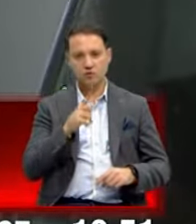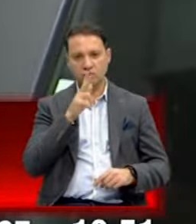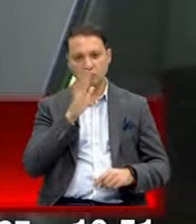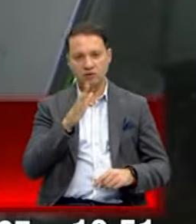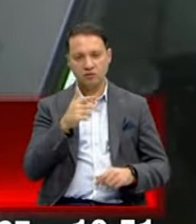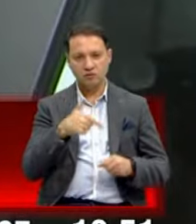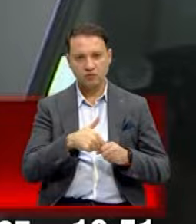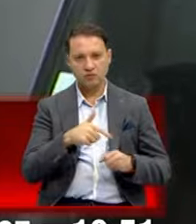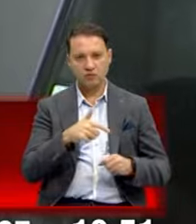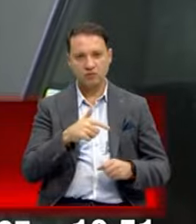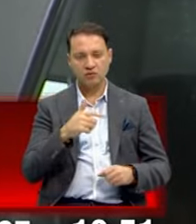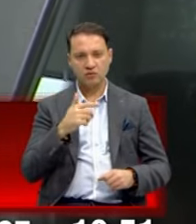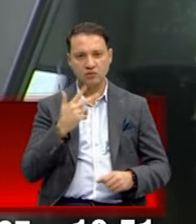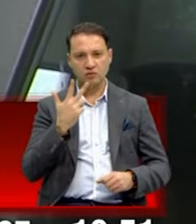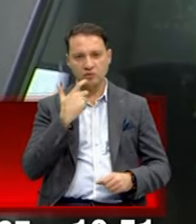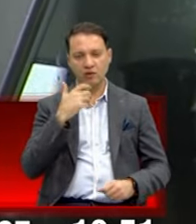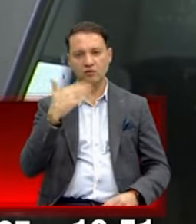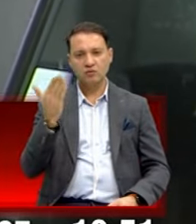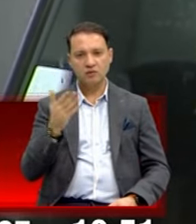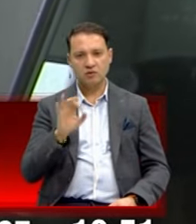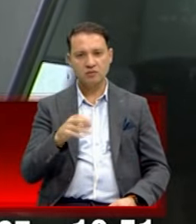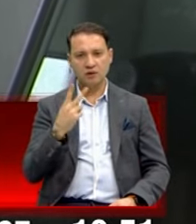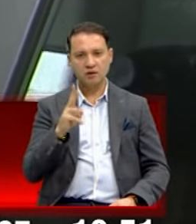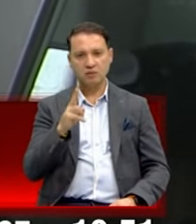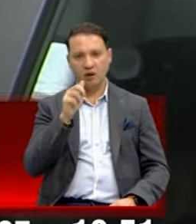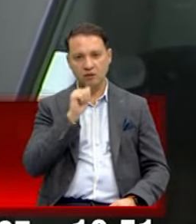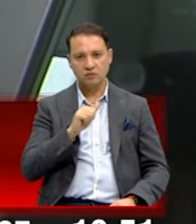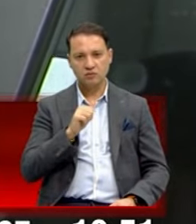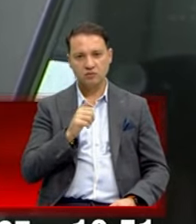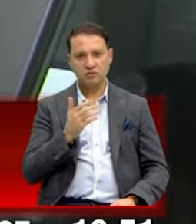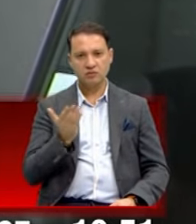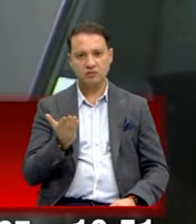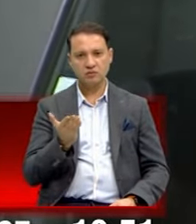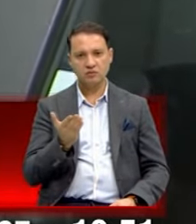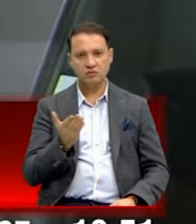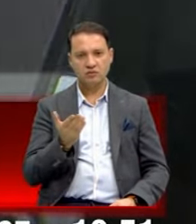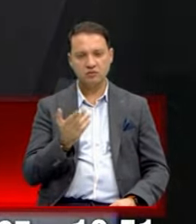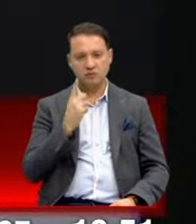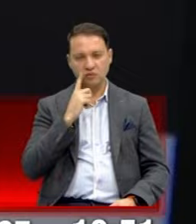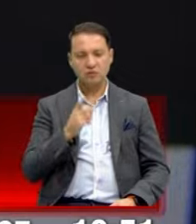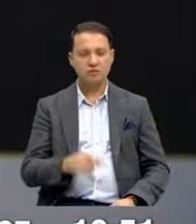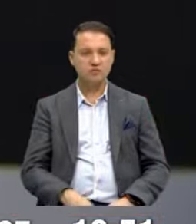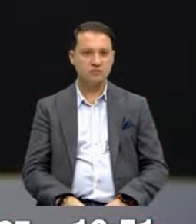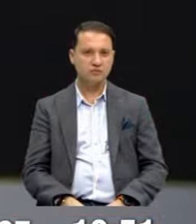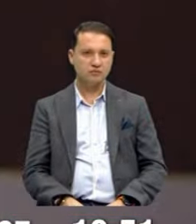350'ye fulluyordum. 3 sene sonra 2 milyar 600. Aradaki farkı görebiliyorsunuz.